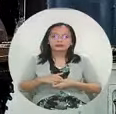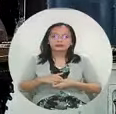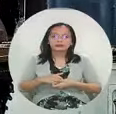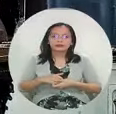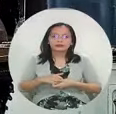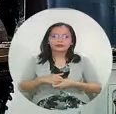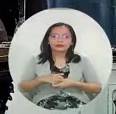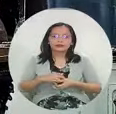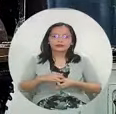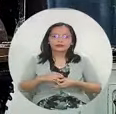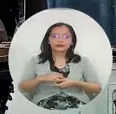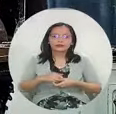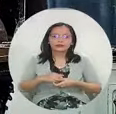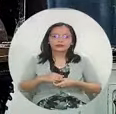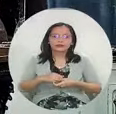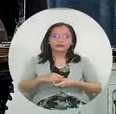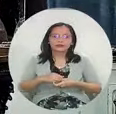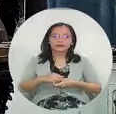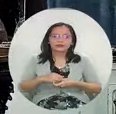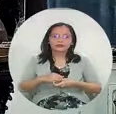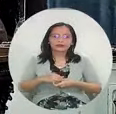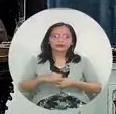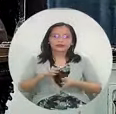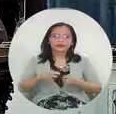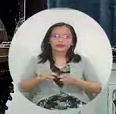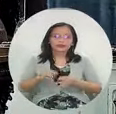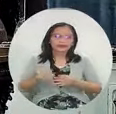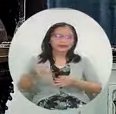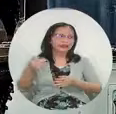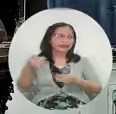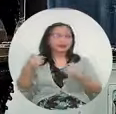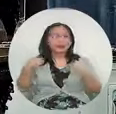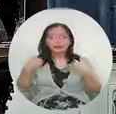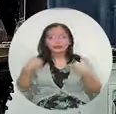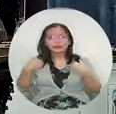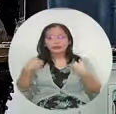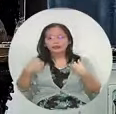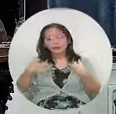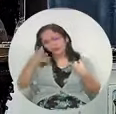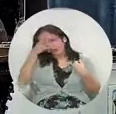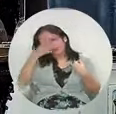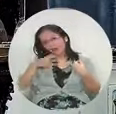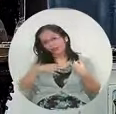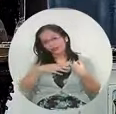Kaya ma-appeal ka na sa... Oh, basta ma-appeal ka.